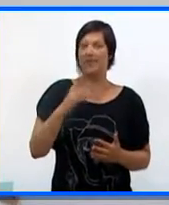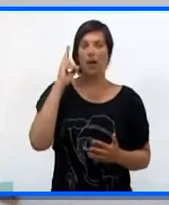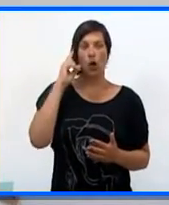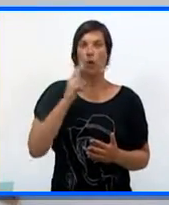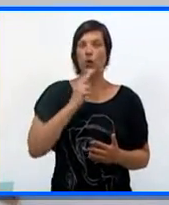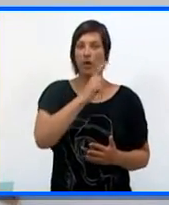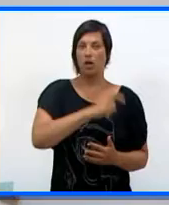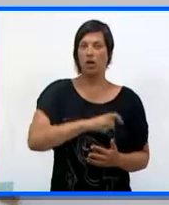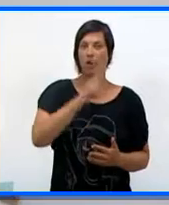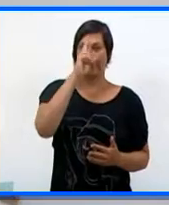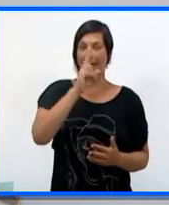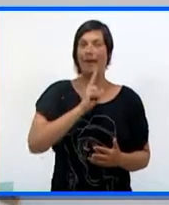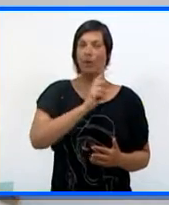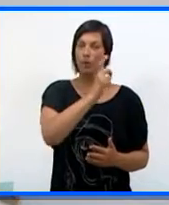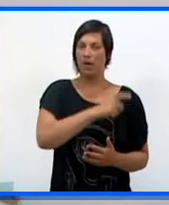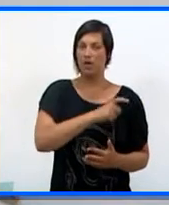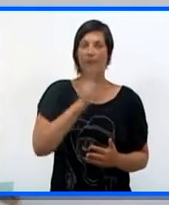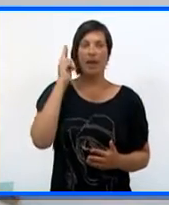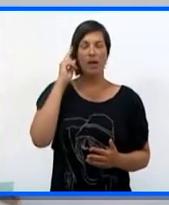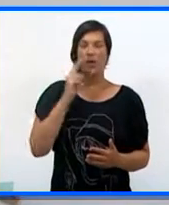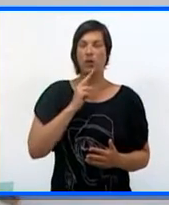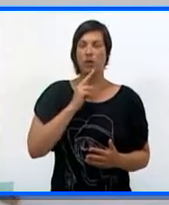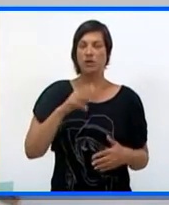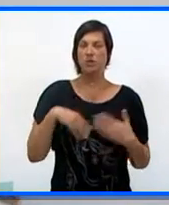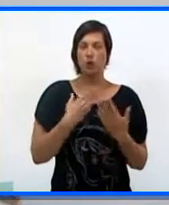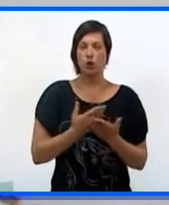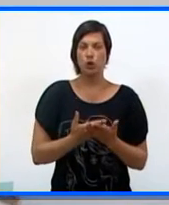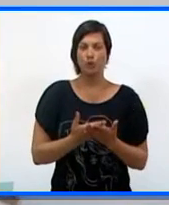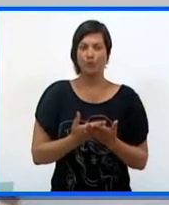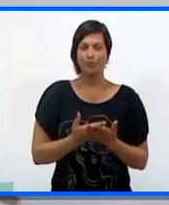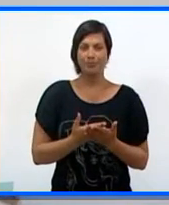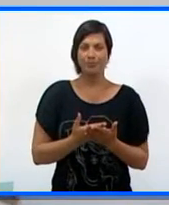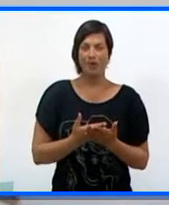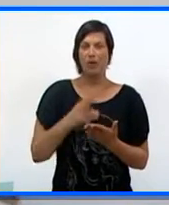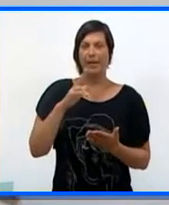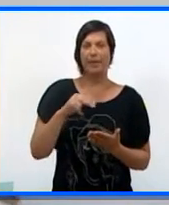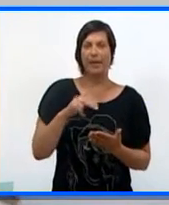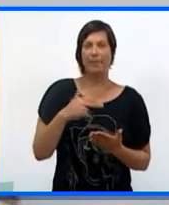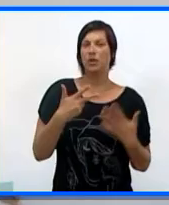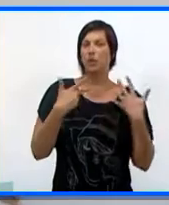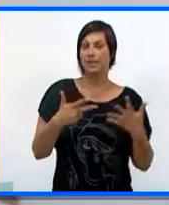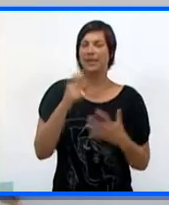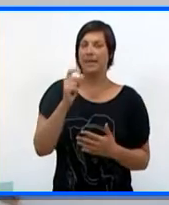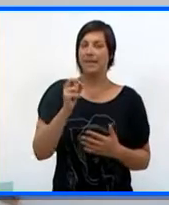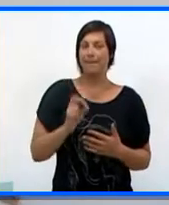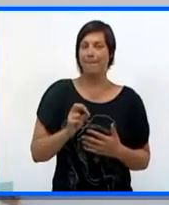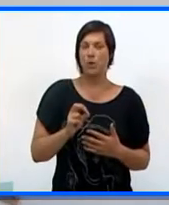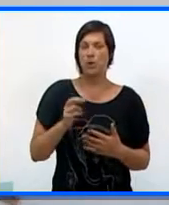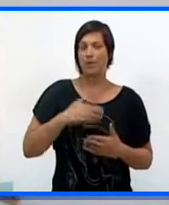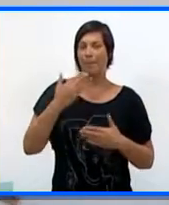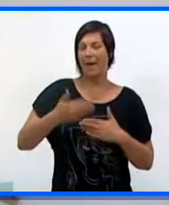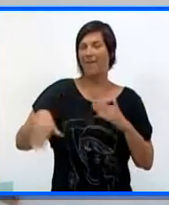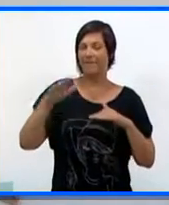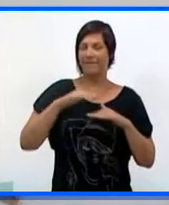imate gluhe osobe, imate nagluhe osobe. Gluhe osobe su to su oni koji imaju od 80%